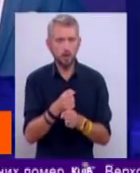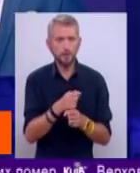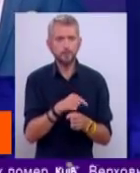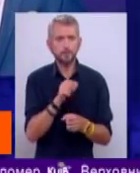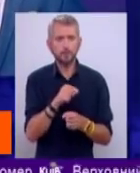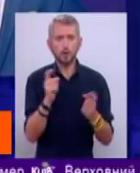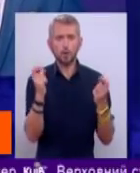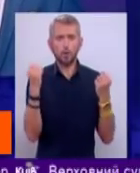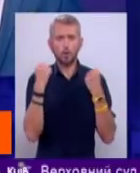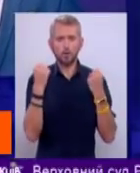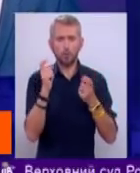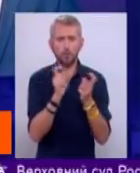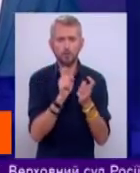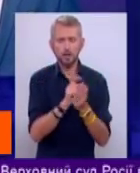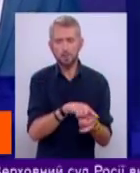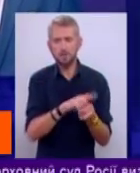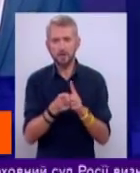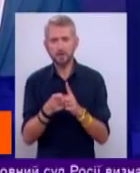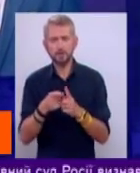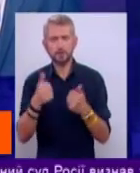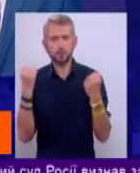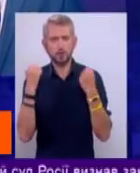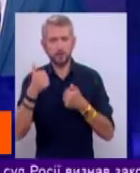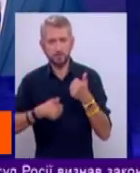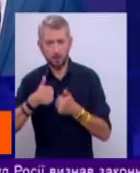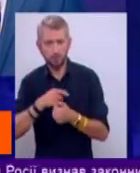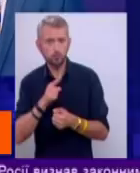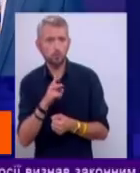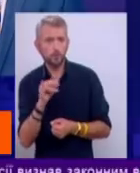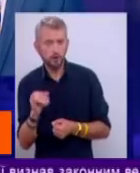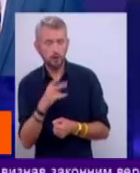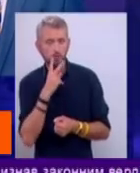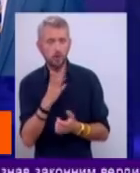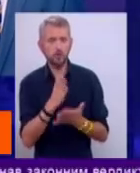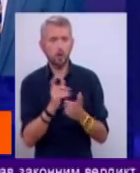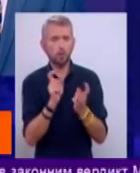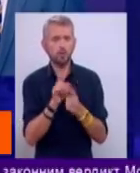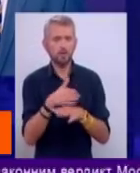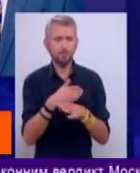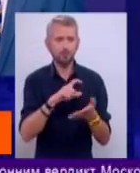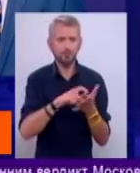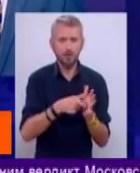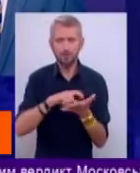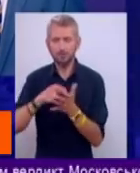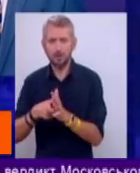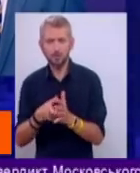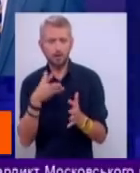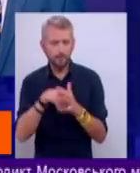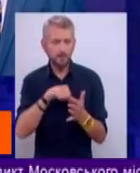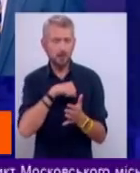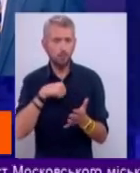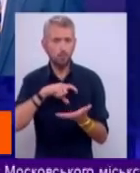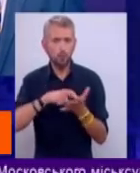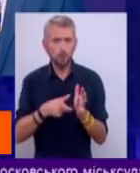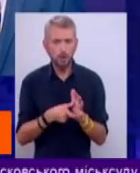конфлікти в спортивні змагання, чому б і ні? Ви бачите, що є конфлікт, наприклад, між класами, або навіть в самому класі